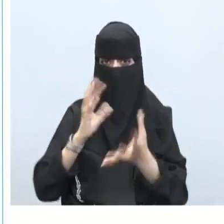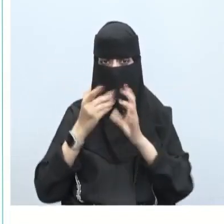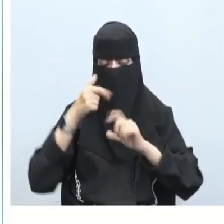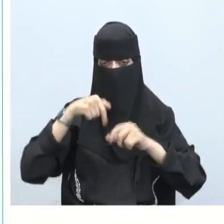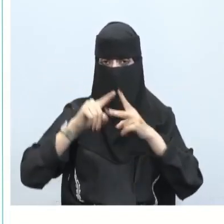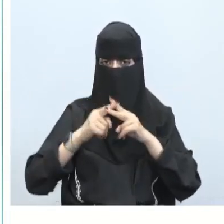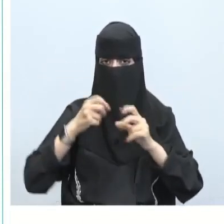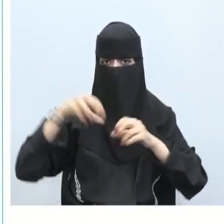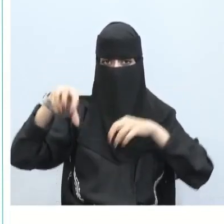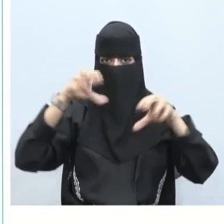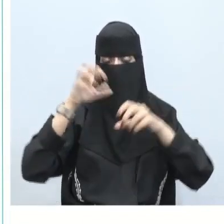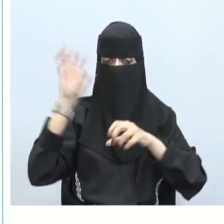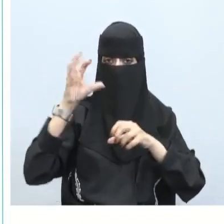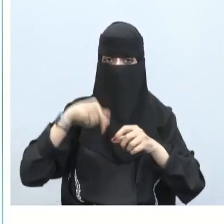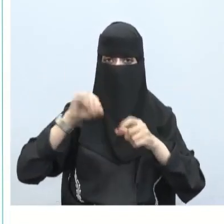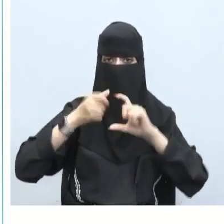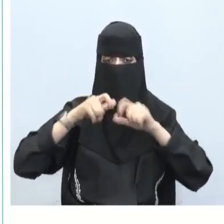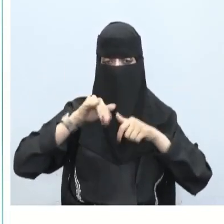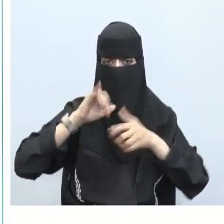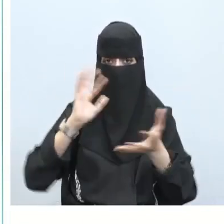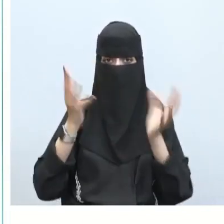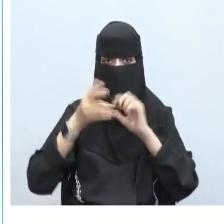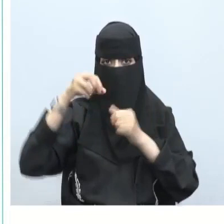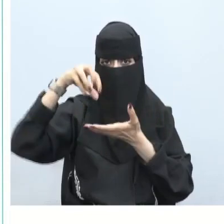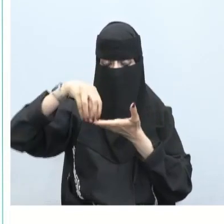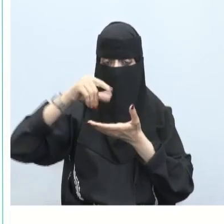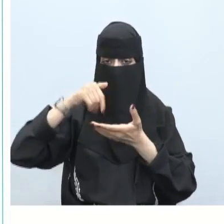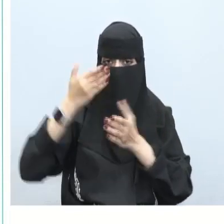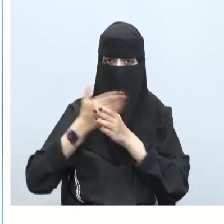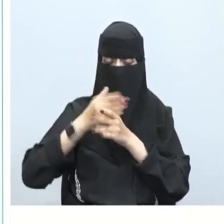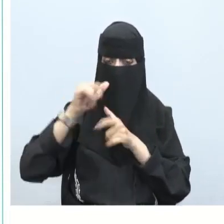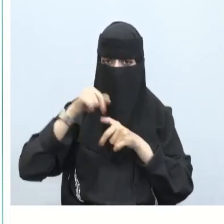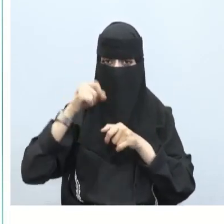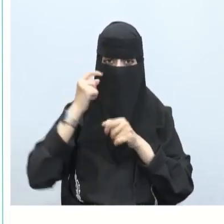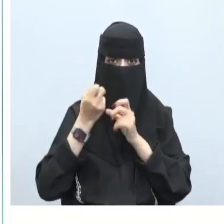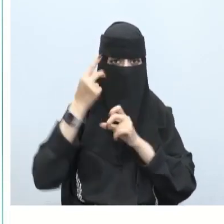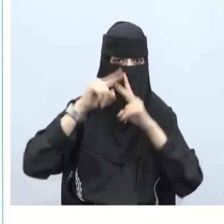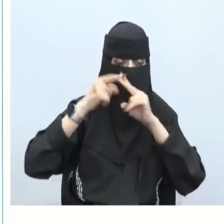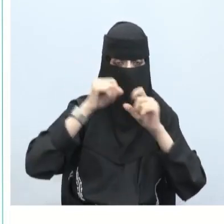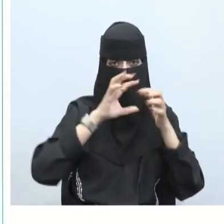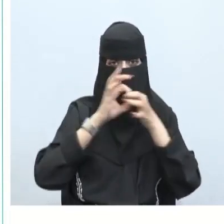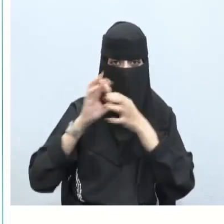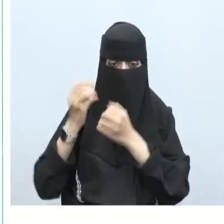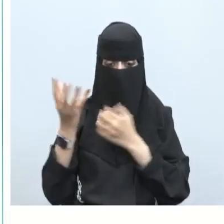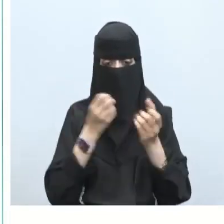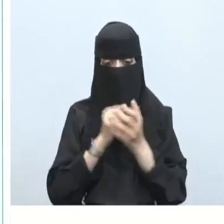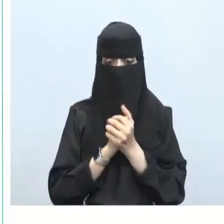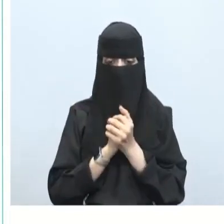المصانع حول العالم والشركات والمنظمات العالميه والمحليه بسبب الابتكارات في سلاسل